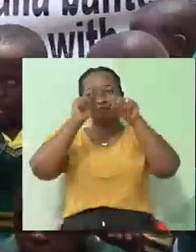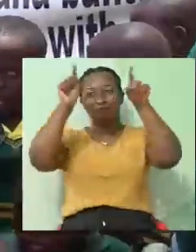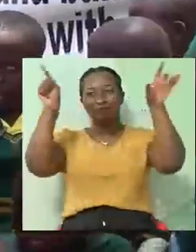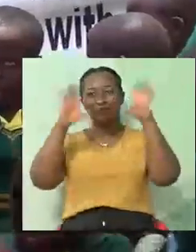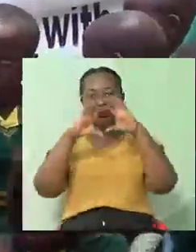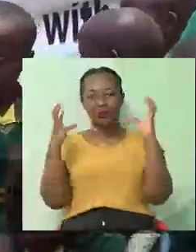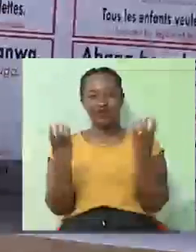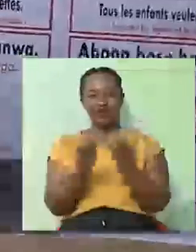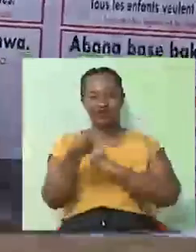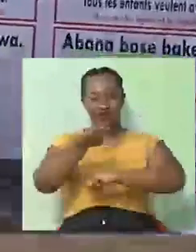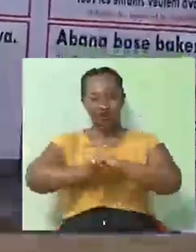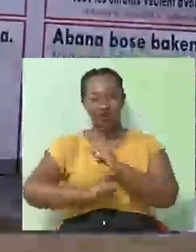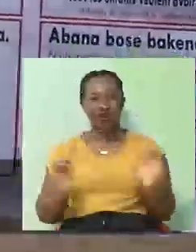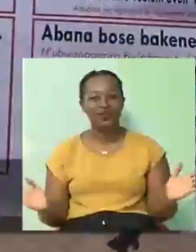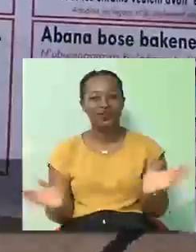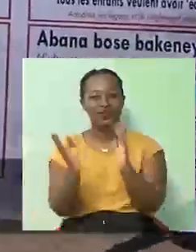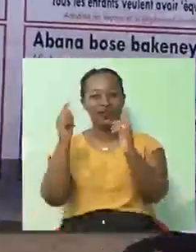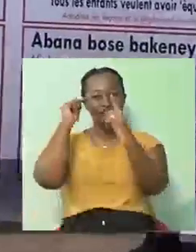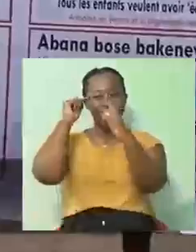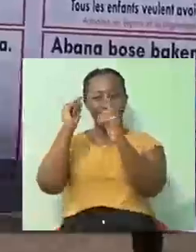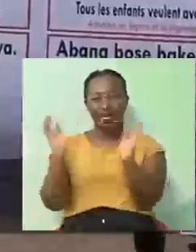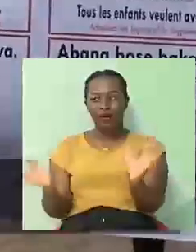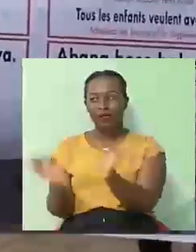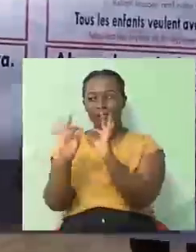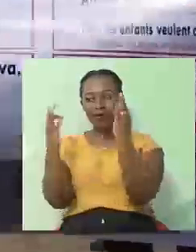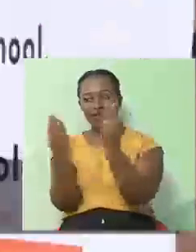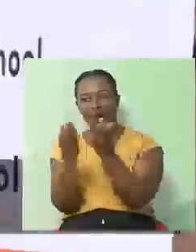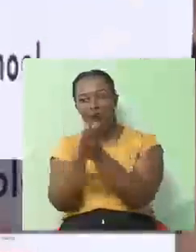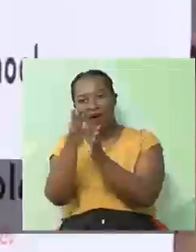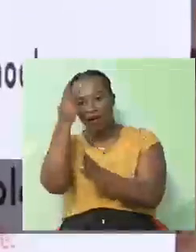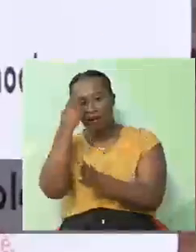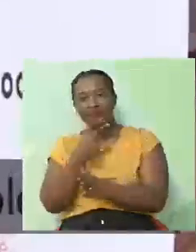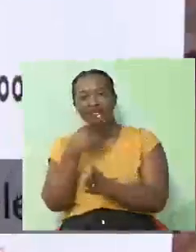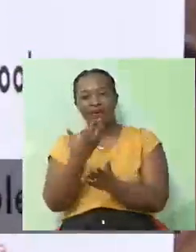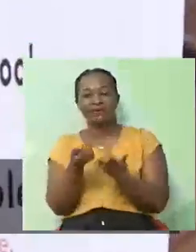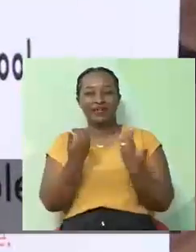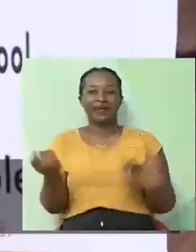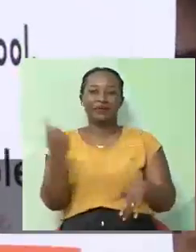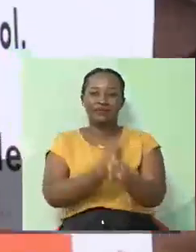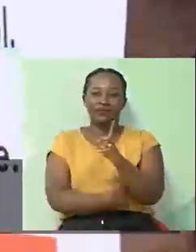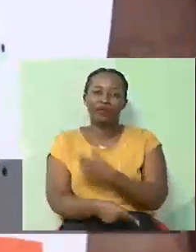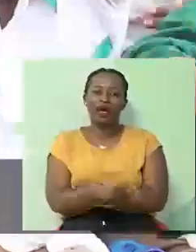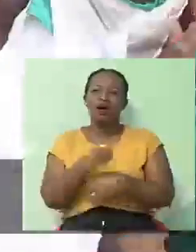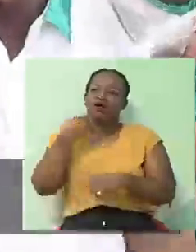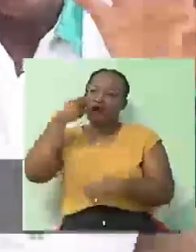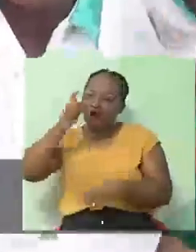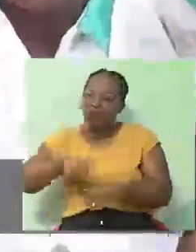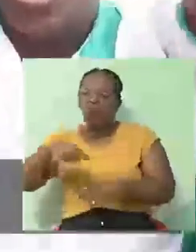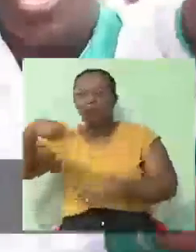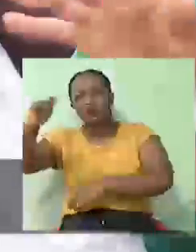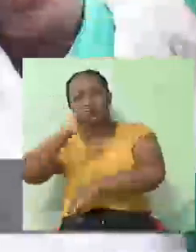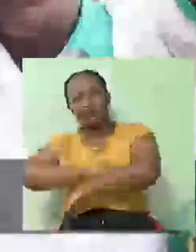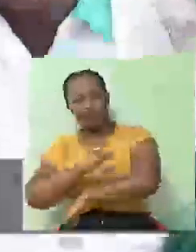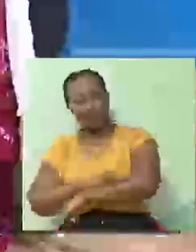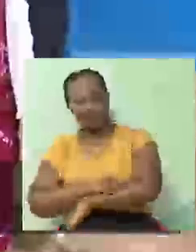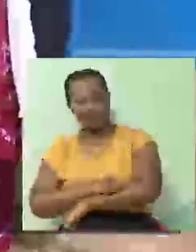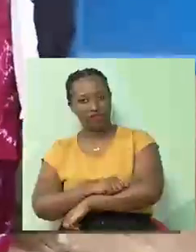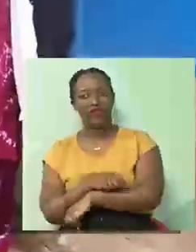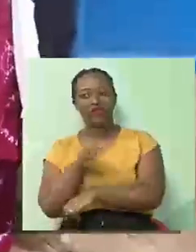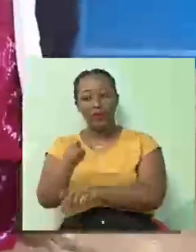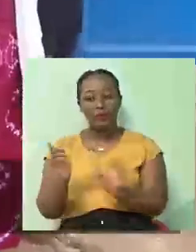mwaka hirya no hino ku isi hari igikorwa cy'ubukangurambaga bugamije gukangurira imiryango n'ababyeyi bafite abana bafite ubumuga kutabavutsa uburenganzira bwo